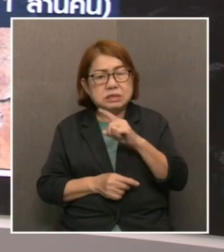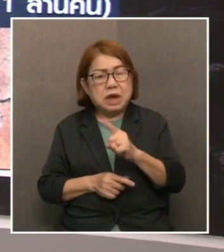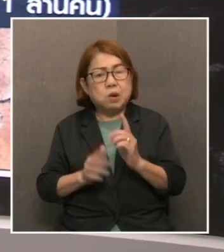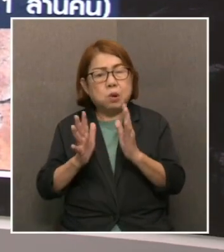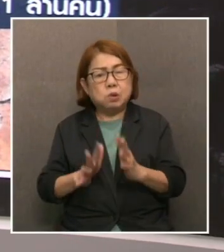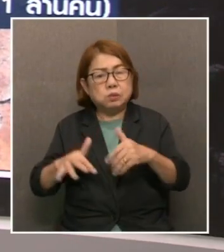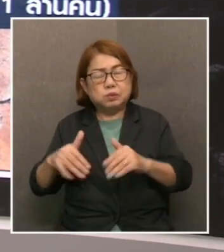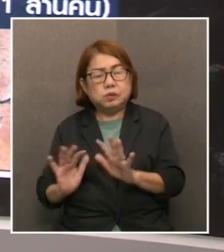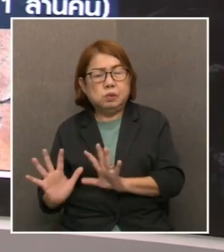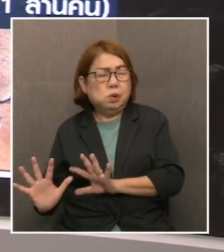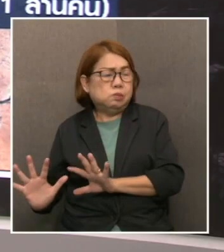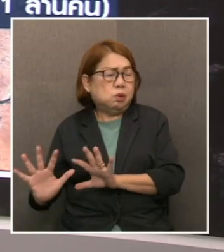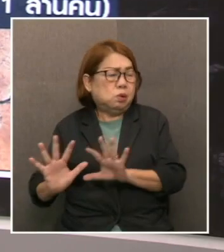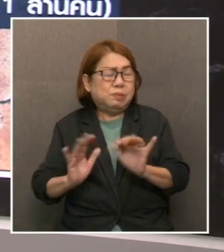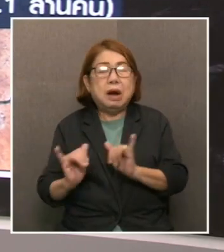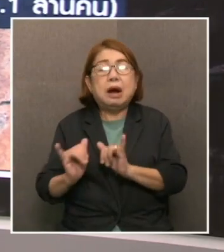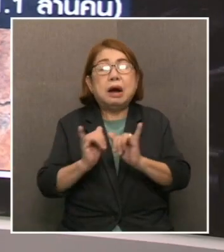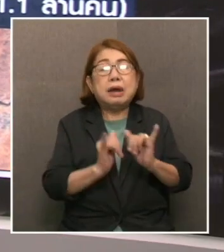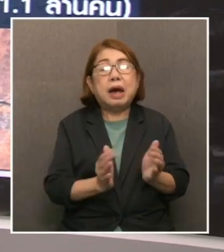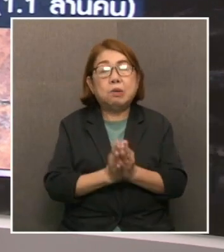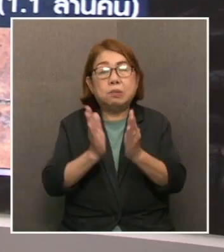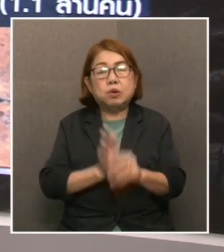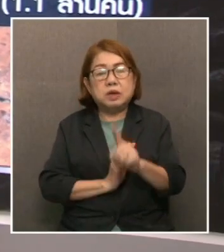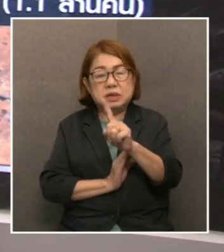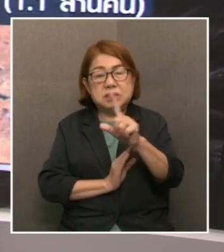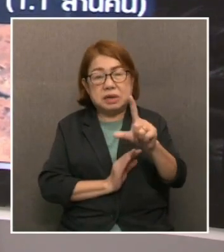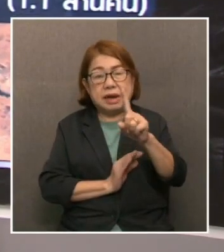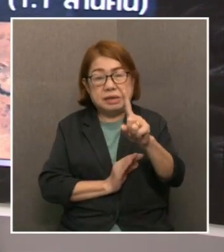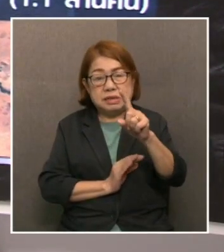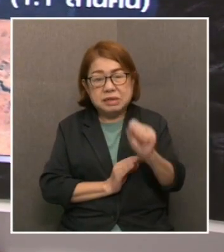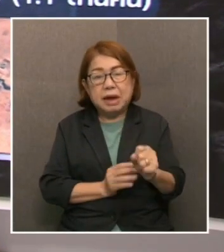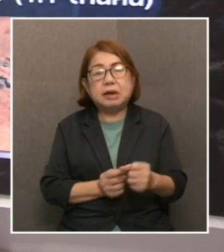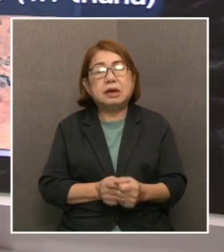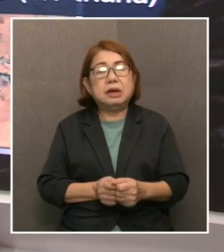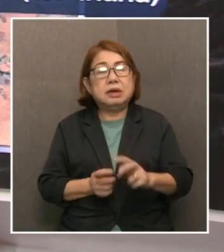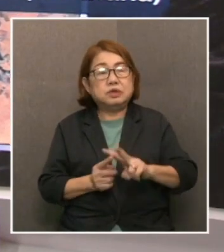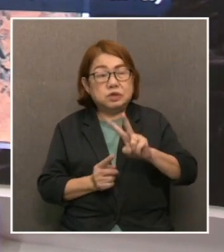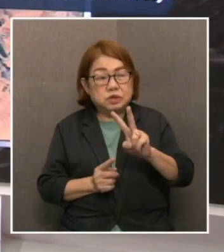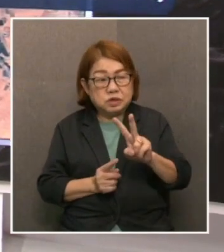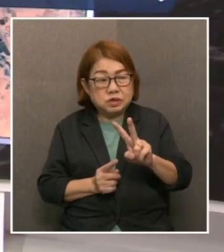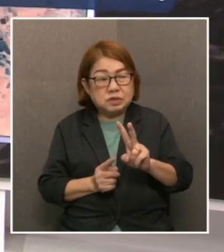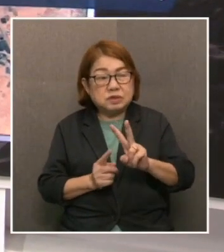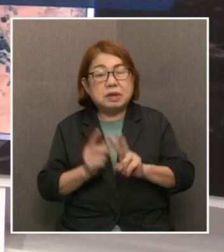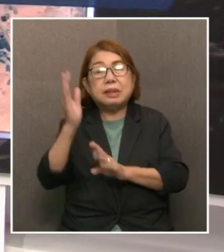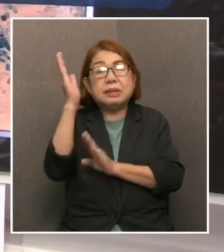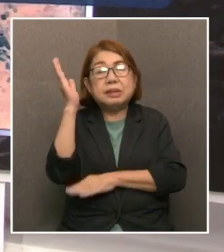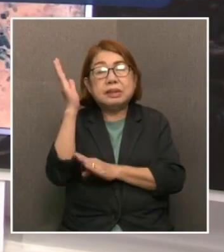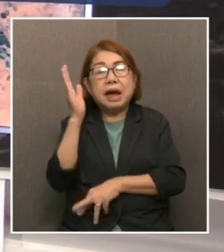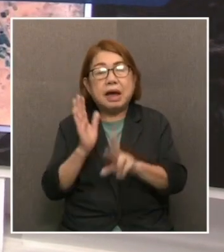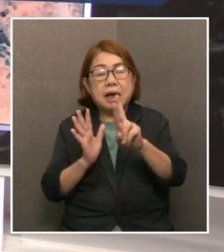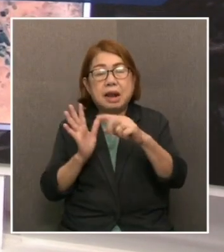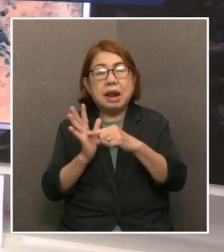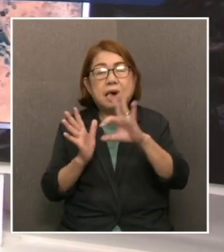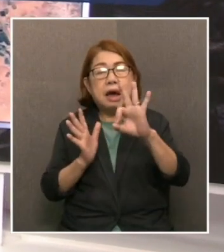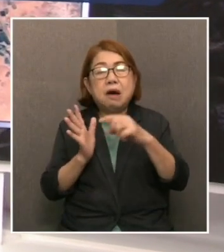1, ,000คนเลยทีเดียวค่ะและจุดนึงนะคะทางใต้ก็คือทางราฟาอิสราเอลตอนนี้ก็ใช้รถถังค่ะ